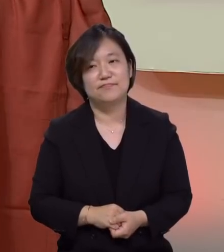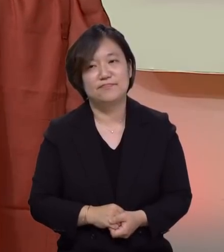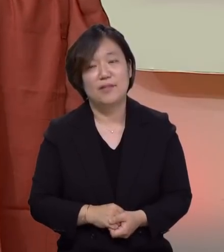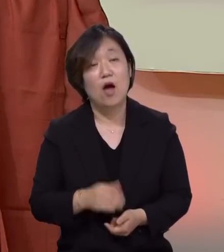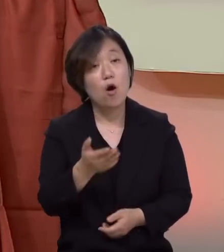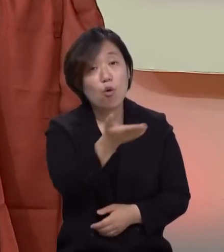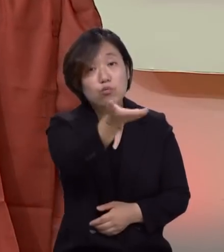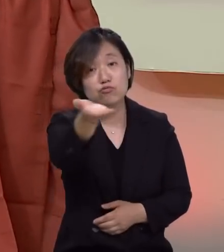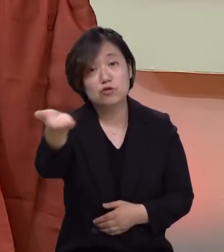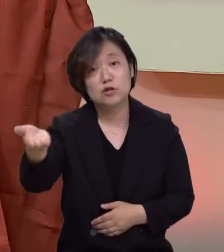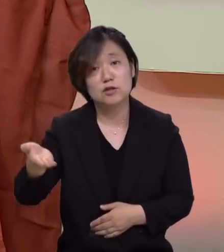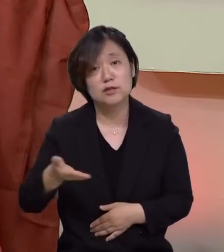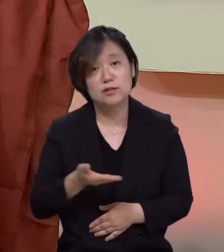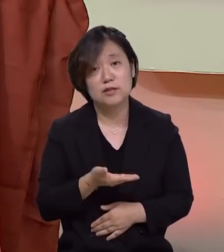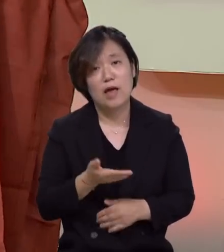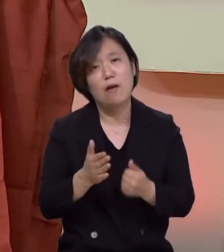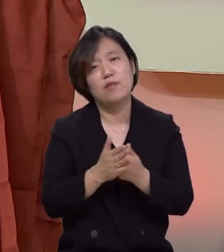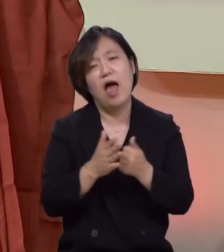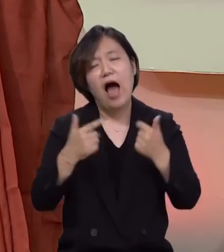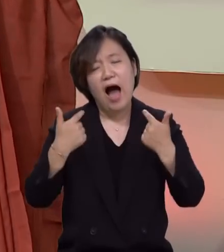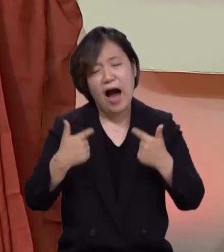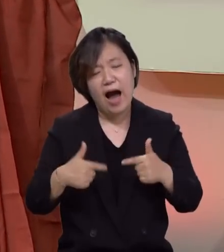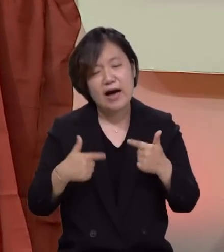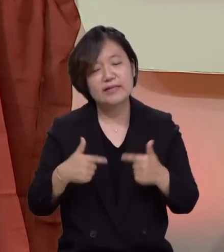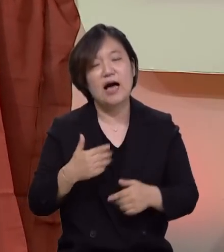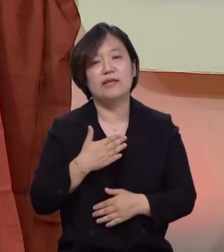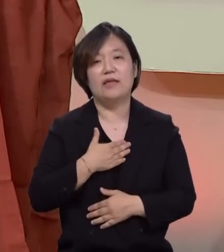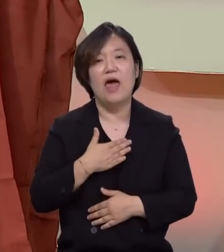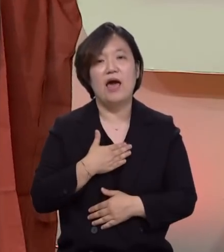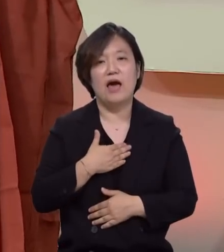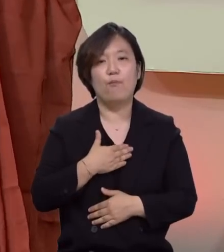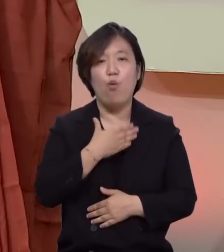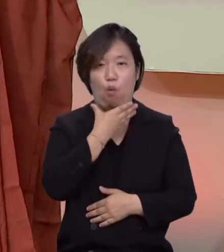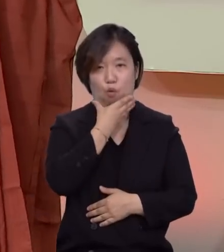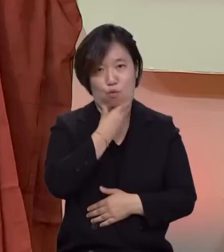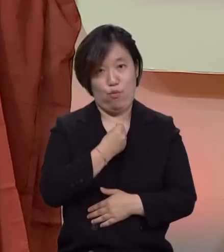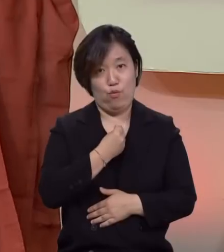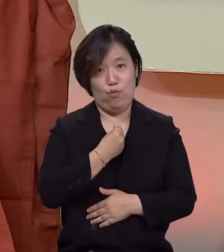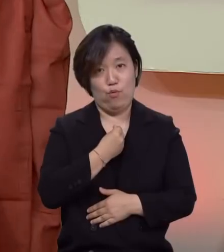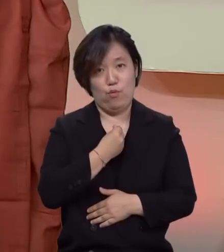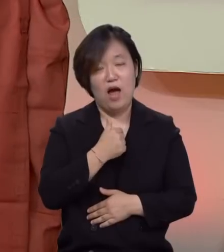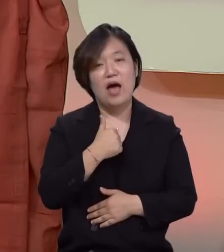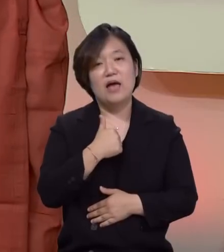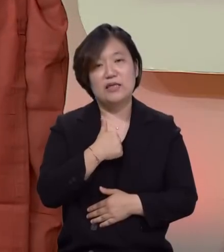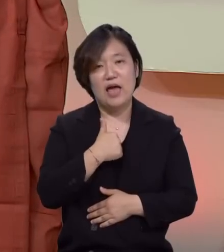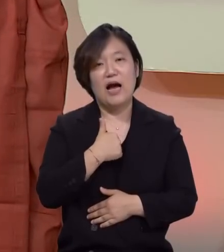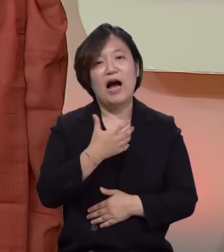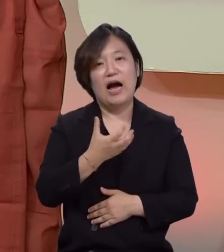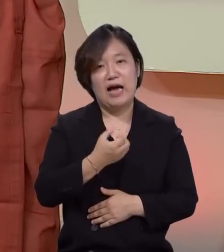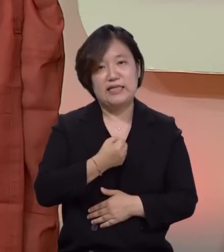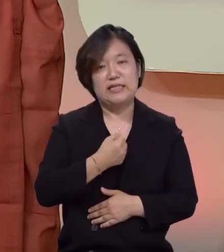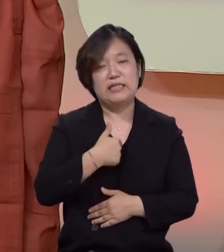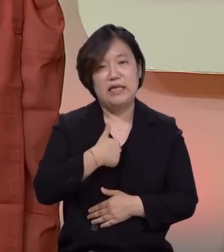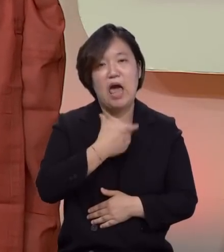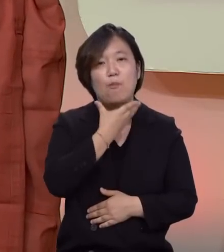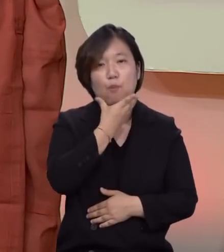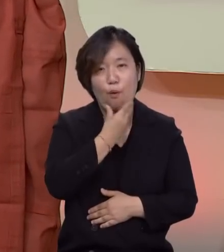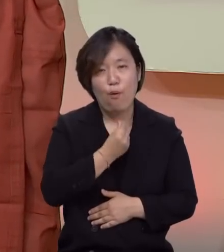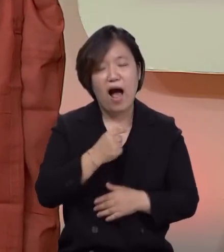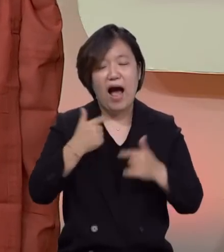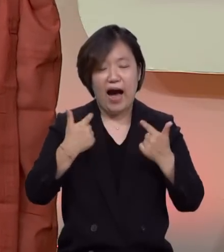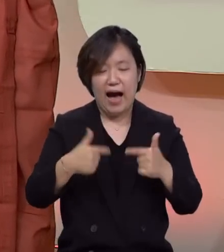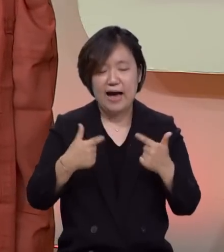불자들은 항상 내게 주어진 복을 지금이 순간 항상 만족스럽고